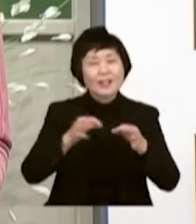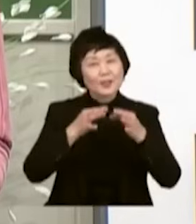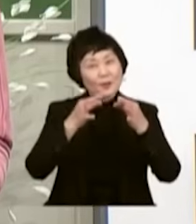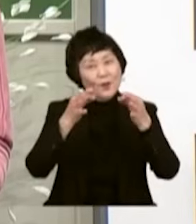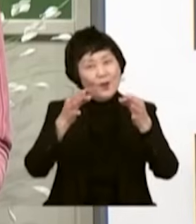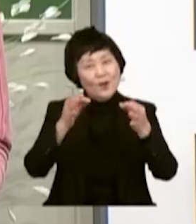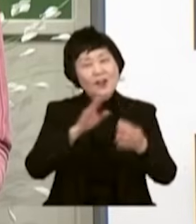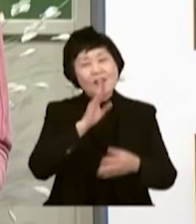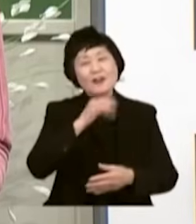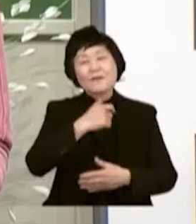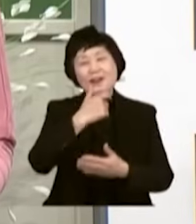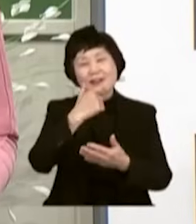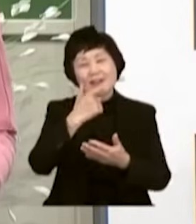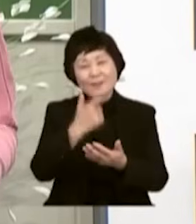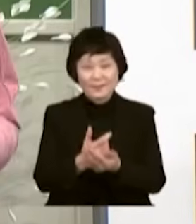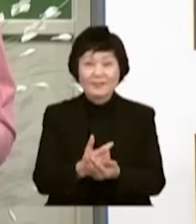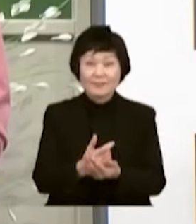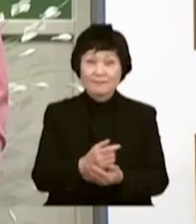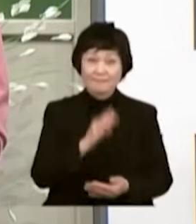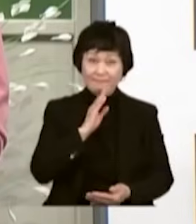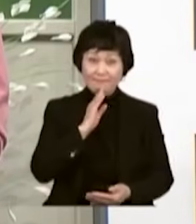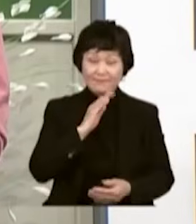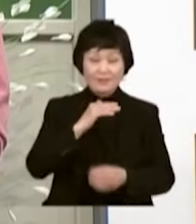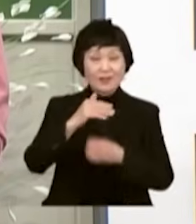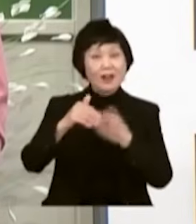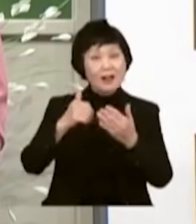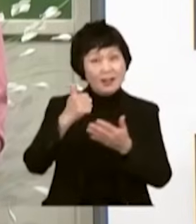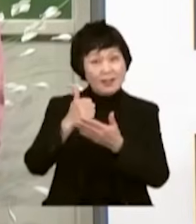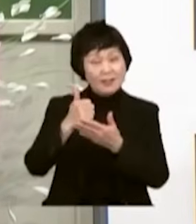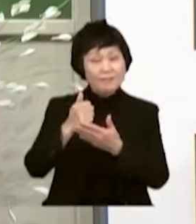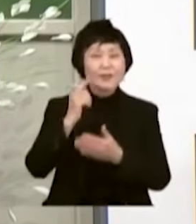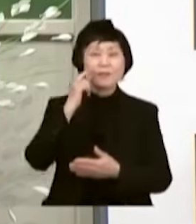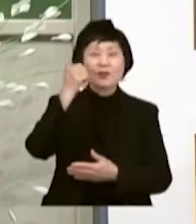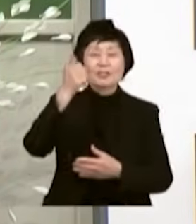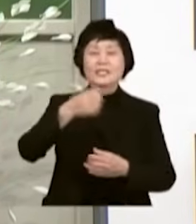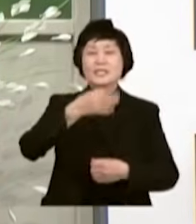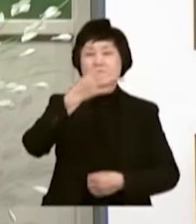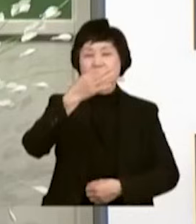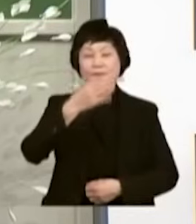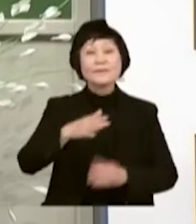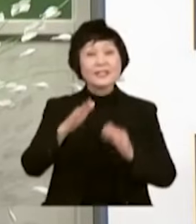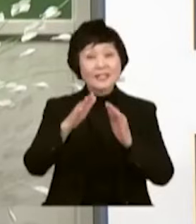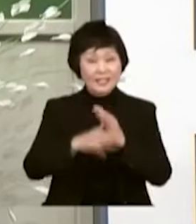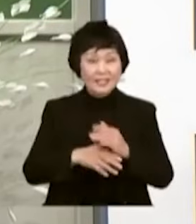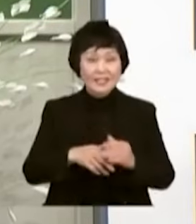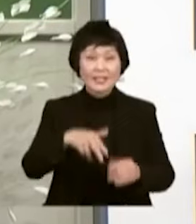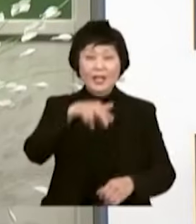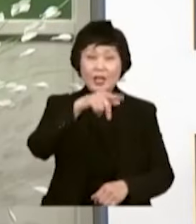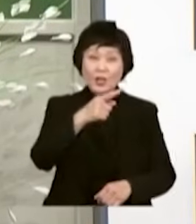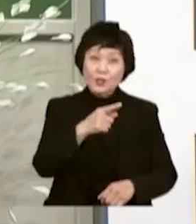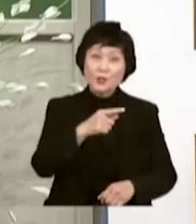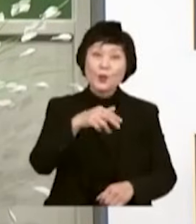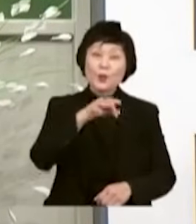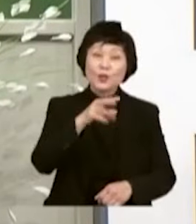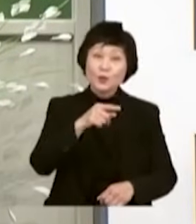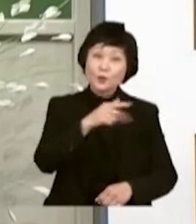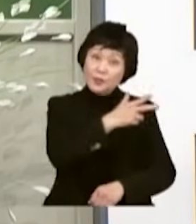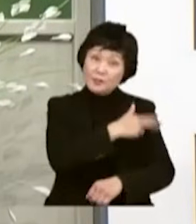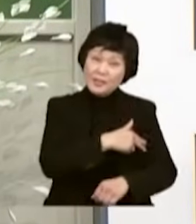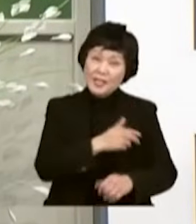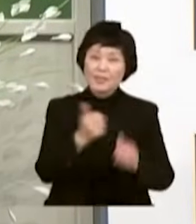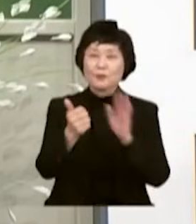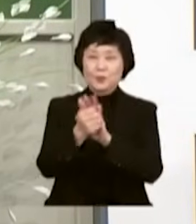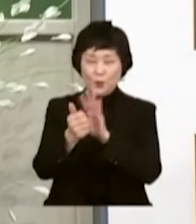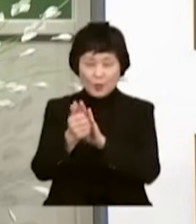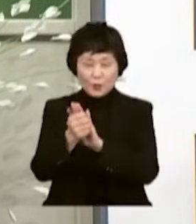정말 하나님께서 목사님 힘드실 때 우리 조용구 씨가 또 돕게 만드시고 예. 또 조용구